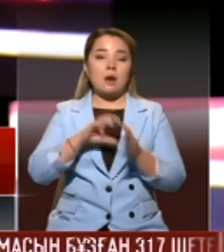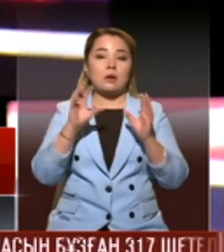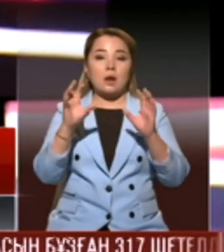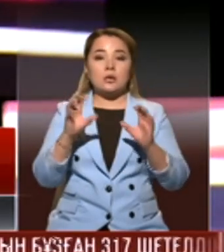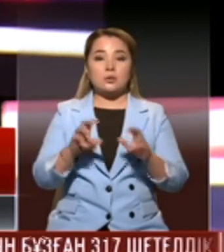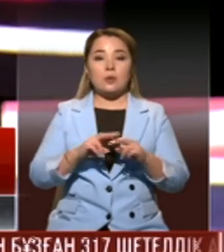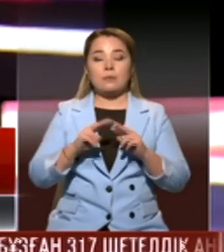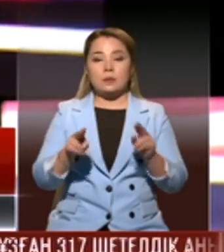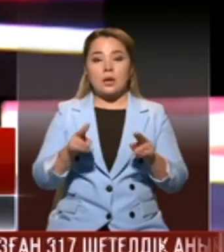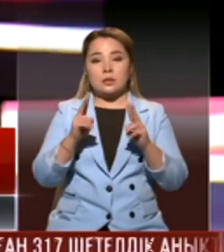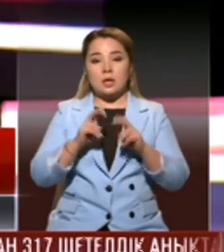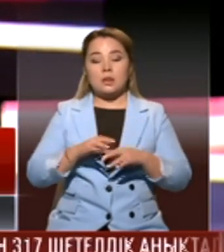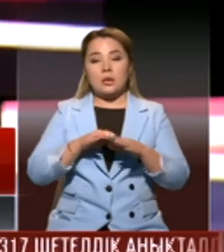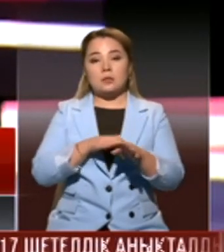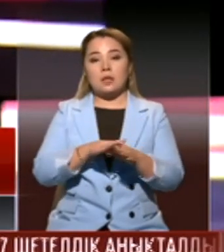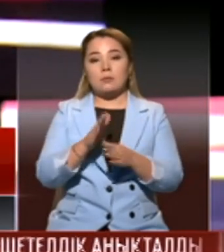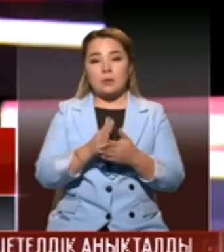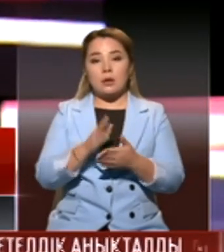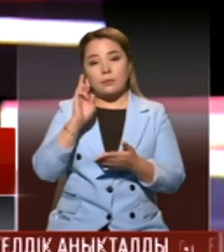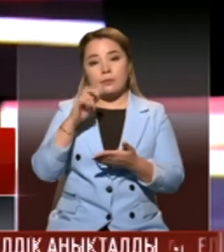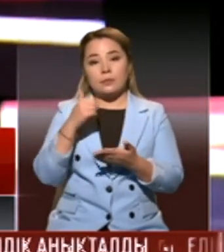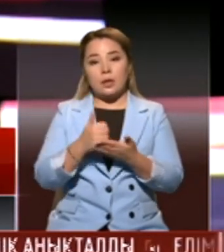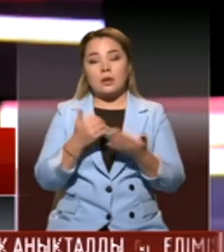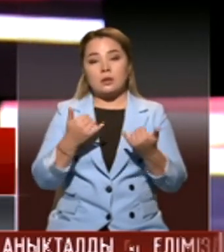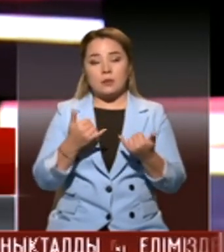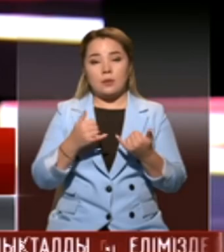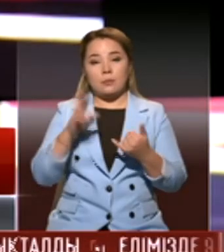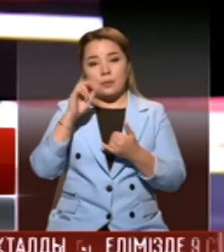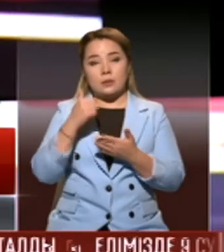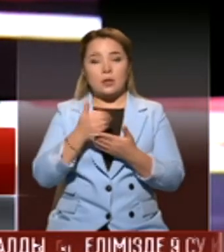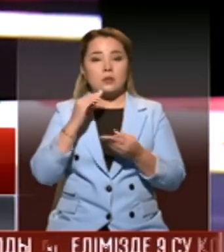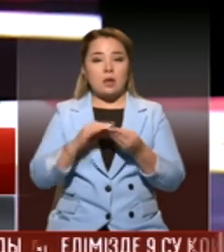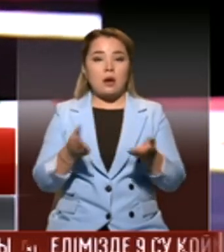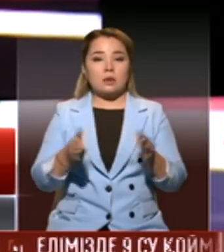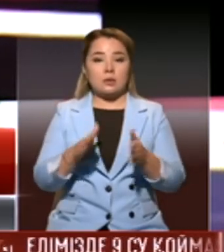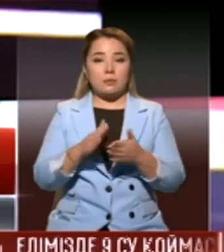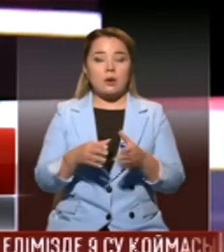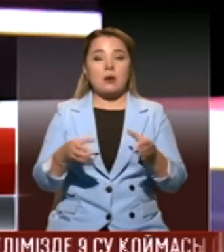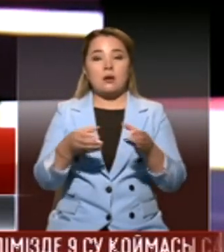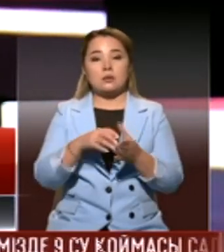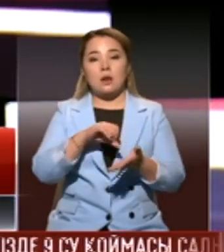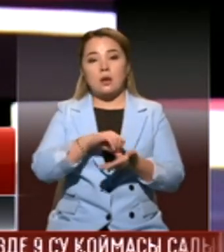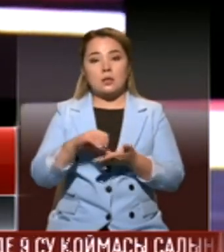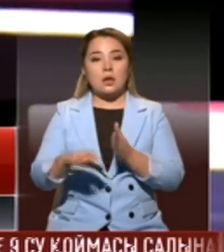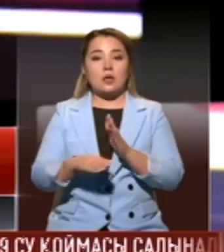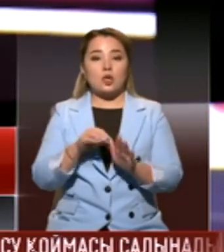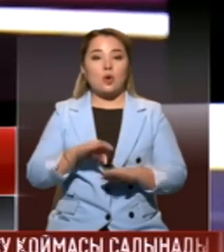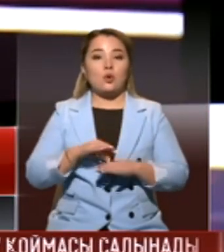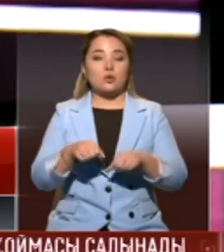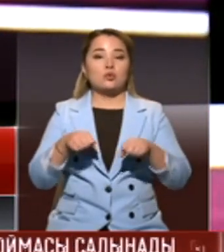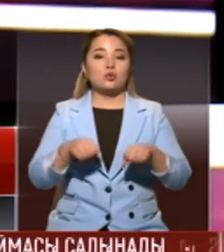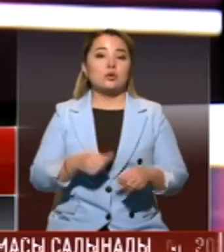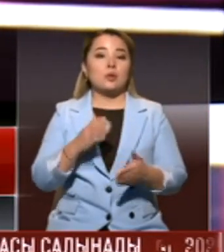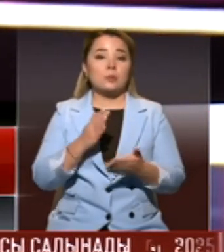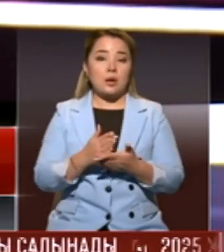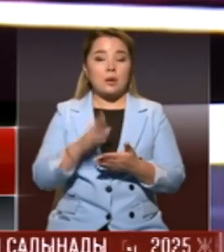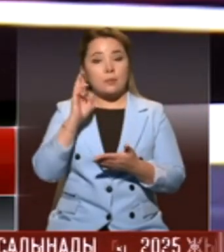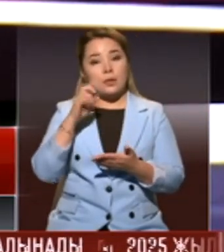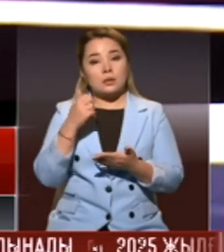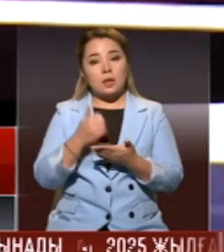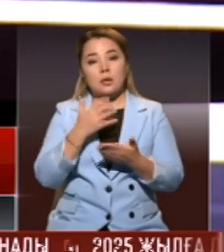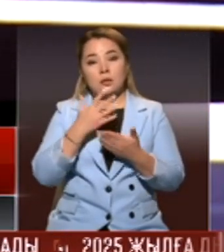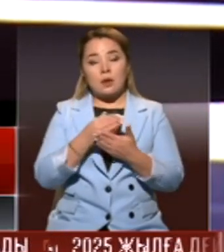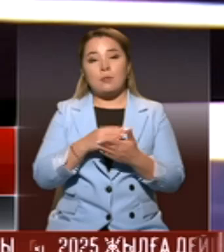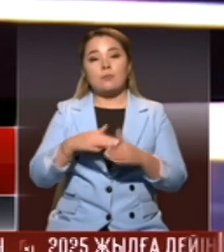конституциямен реттелген. Қазіргі таңда мемлекет басшысы, ол мемлекет басшысы болып қала береді. Бірақ ол кандидат болып сайлауға түсу құқығы бар. Мемлекет басшысының